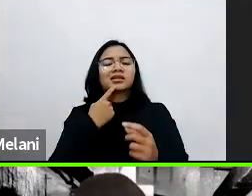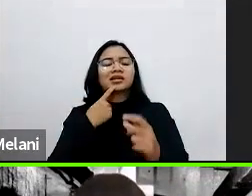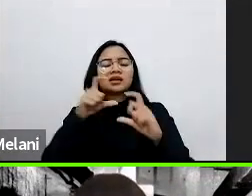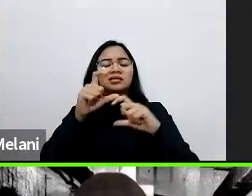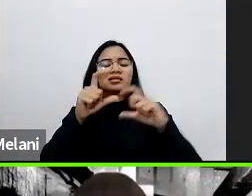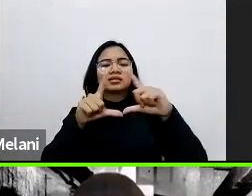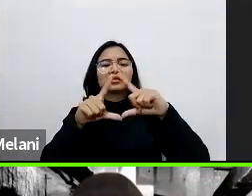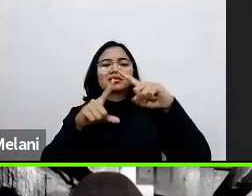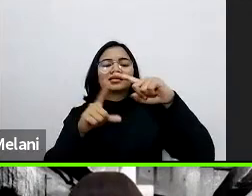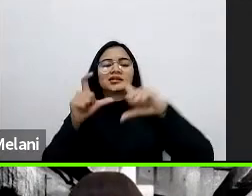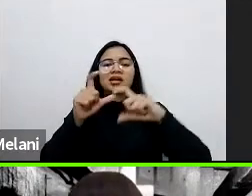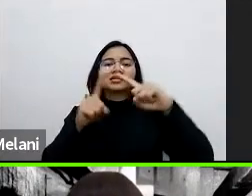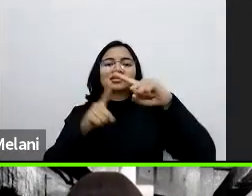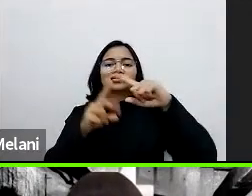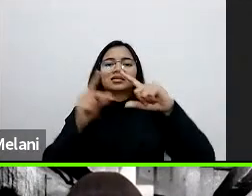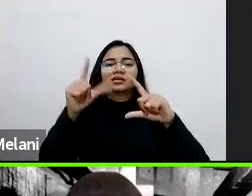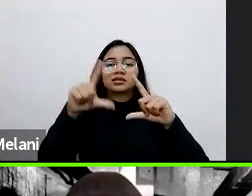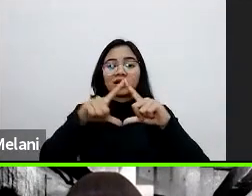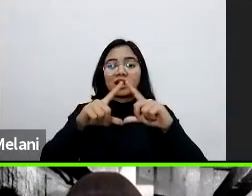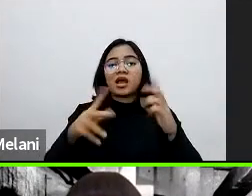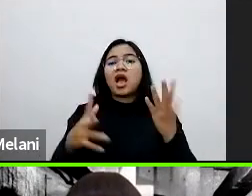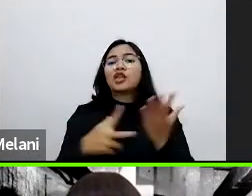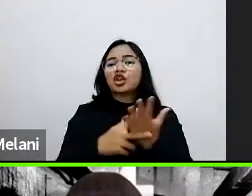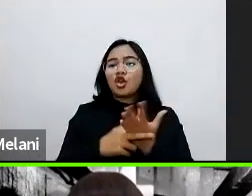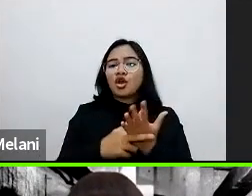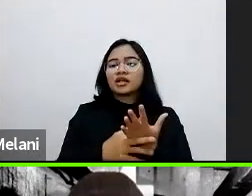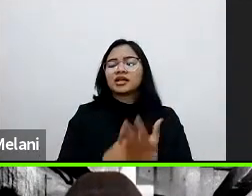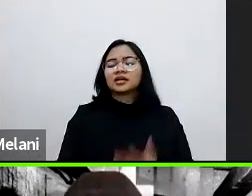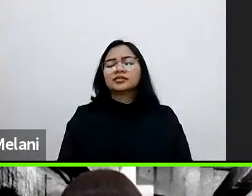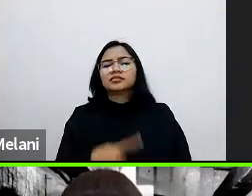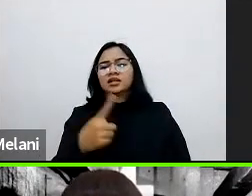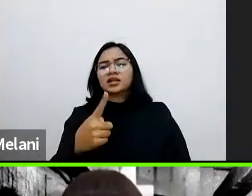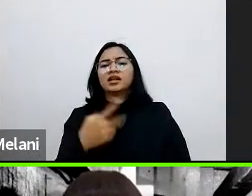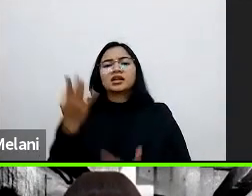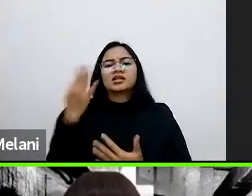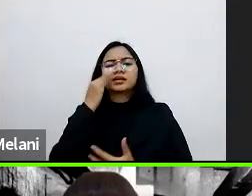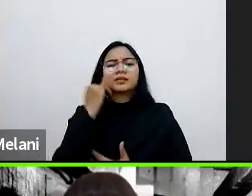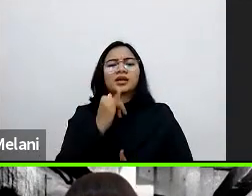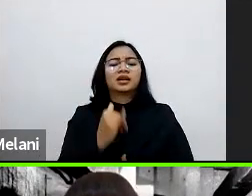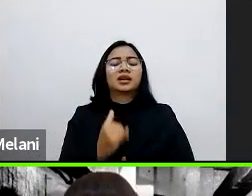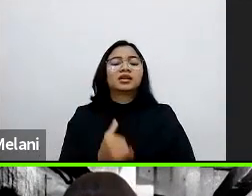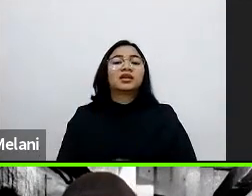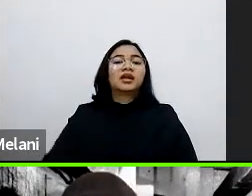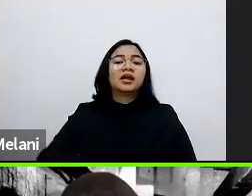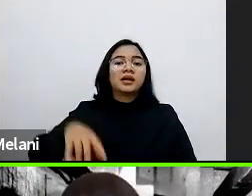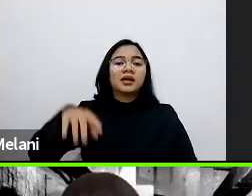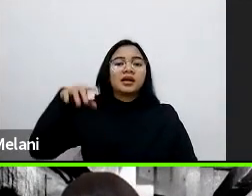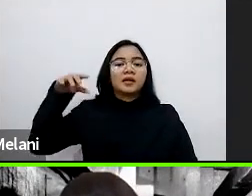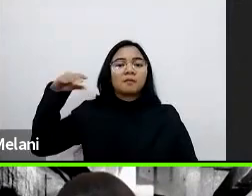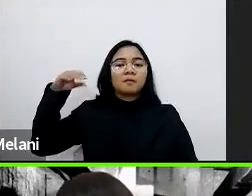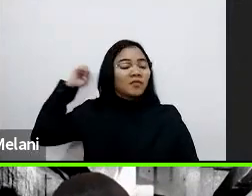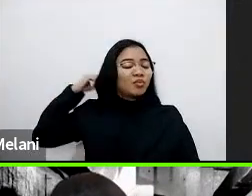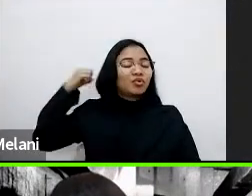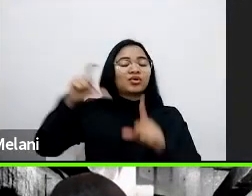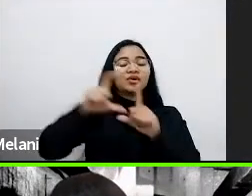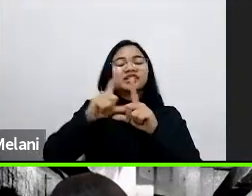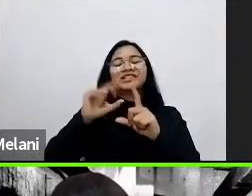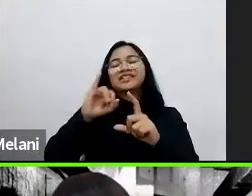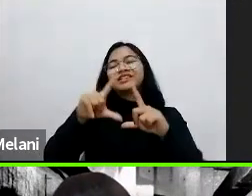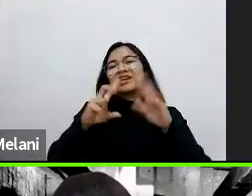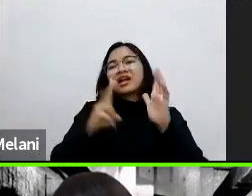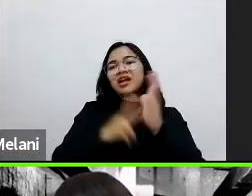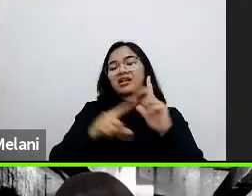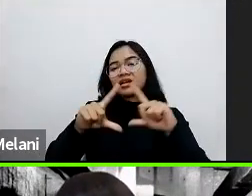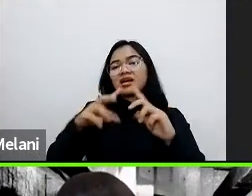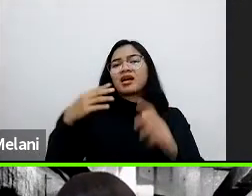dengan perspektif feminis, karena kita tadi seperti yang Mbak Diana bilang, ada hierarki juga di bidang-bidang ilmu